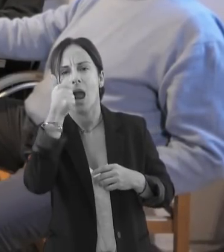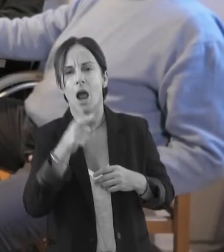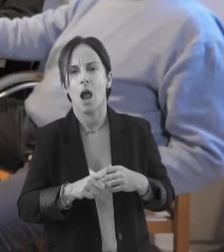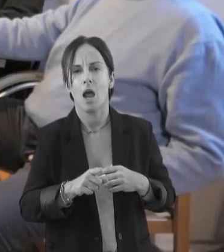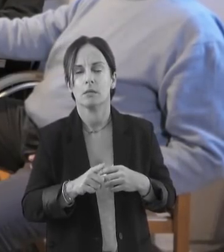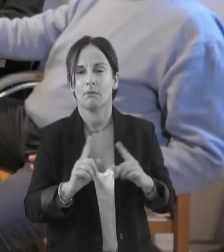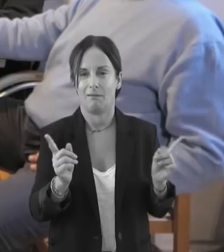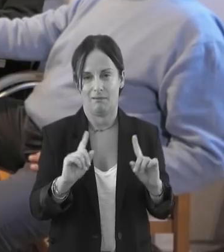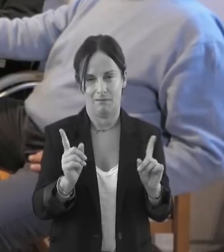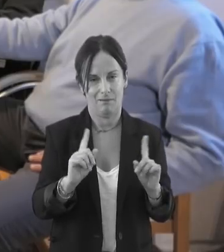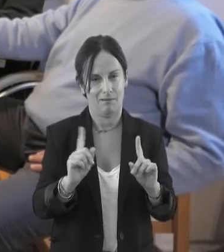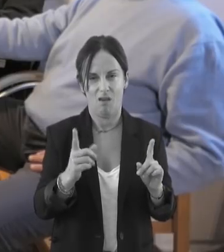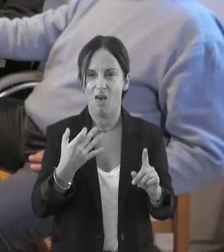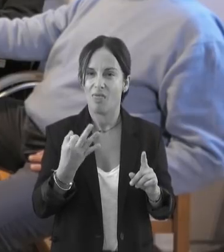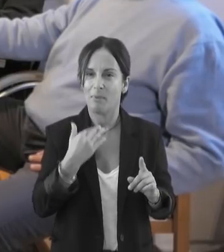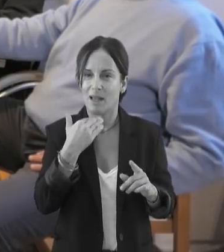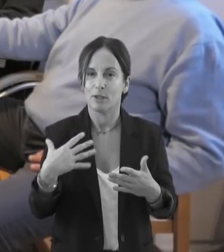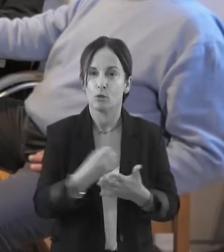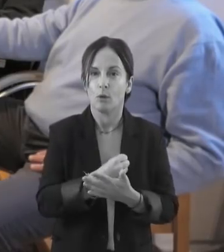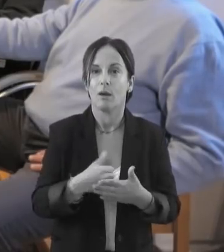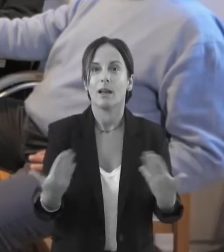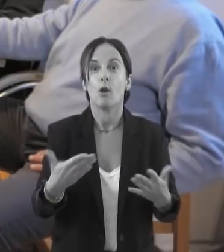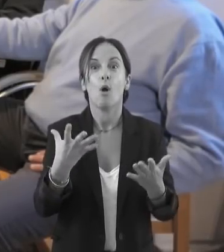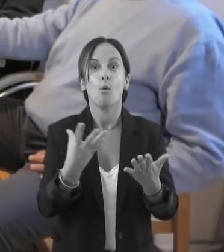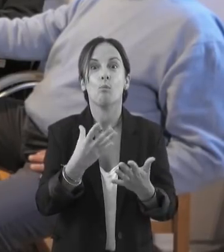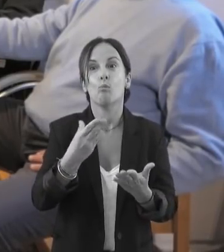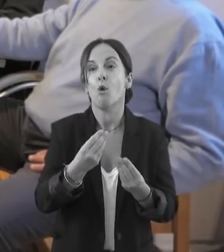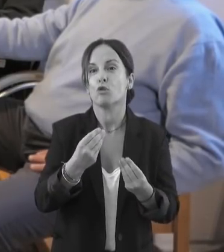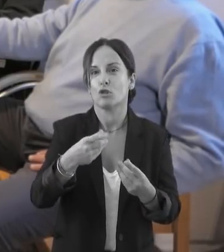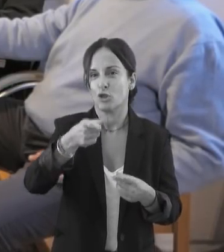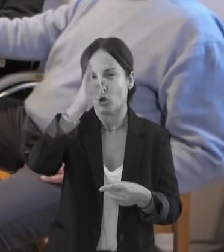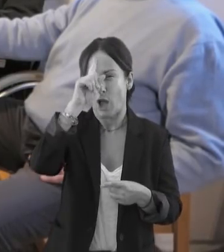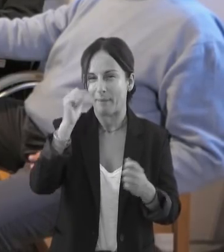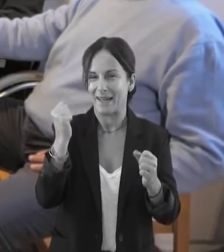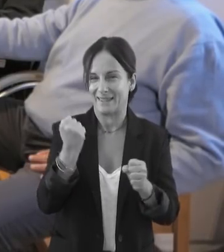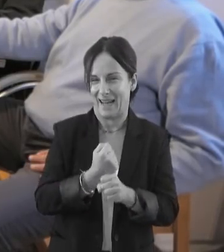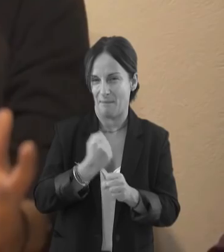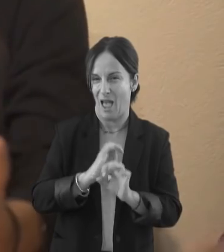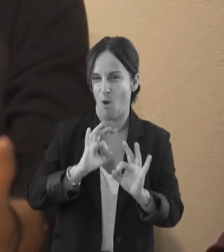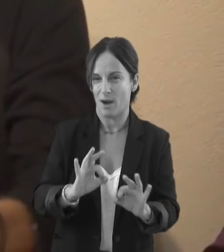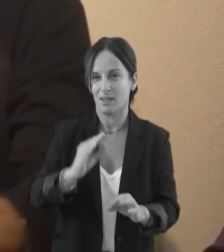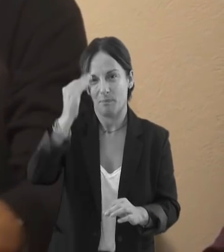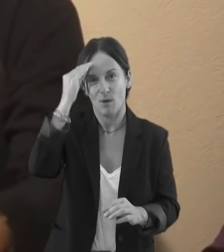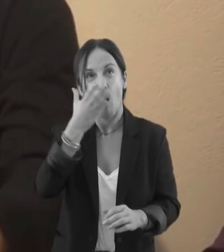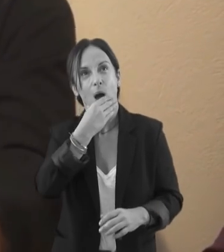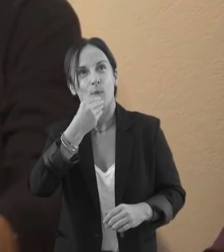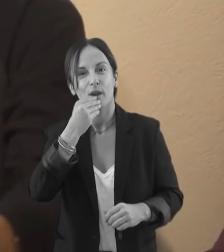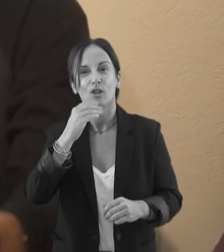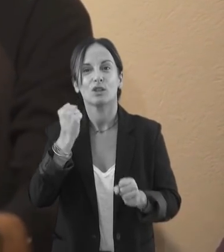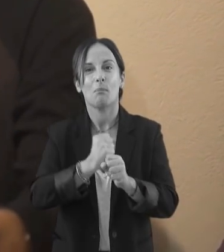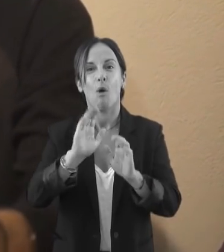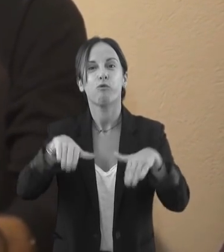no te pot votar, no pot llevar importància a una part, no, perquè això, quedarà coix. Hi havia gent que se